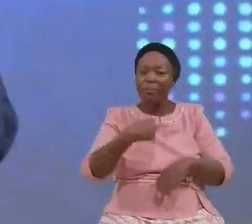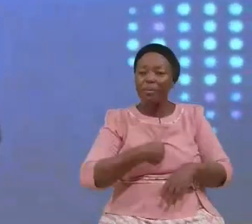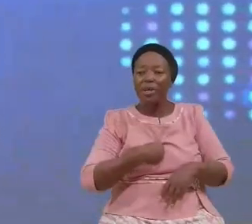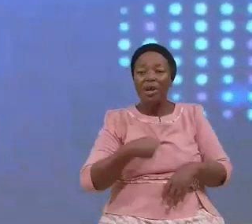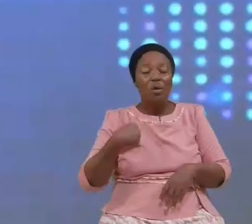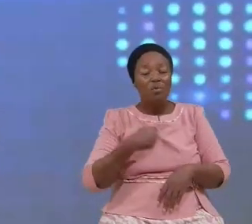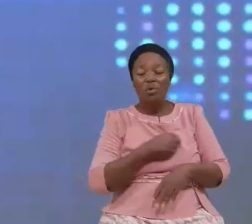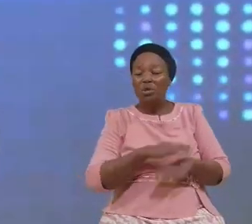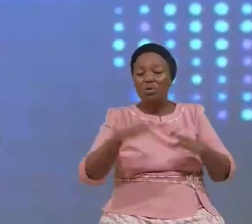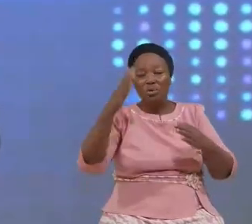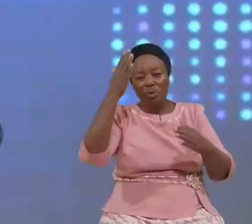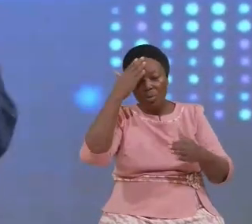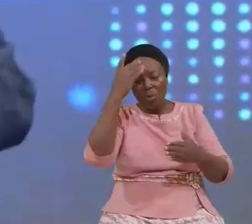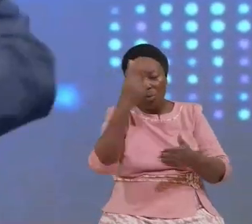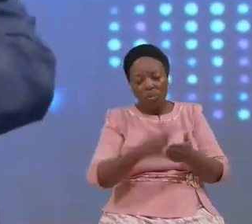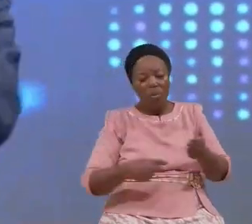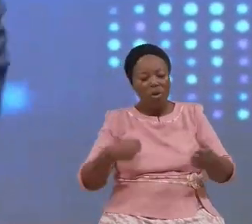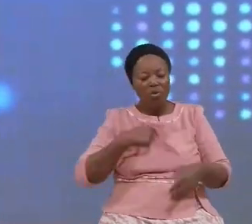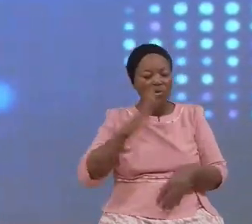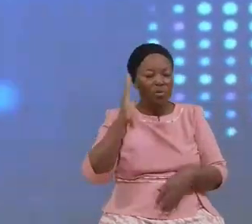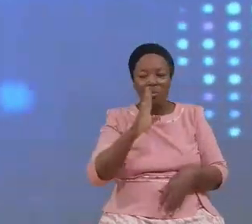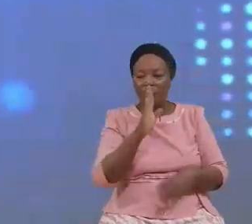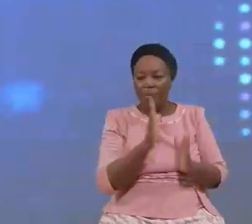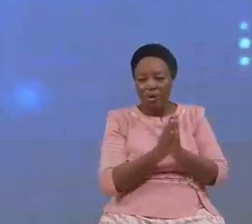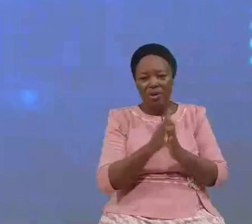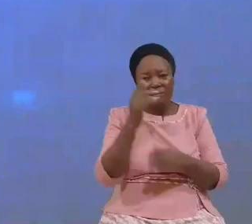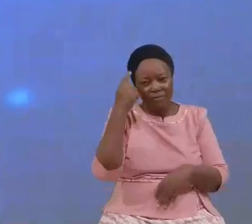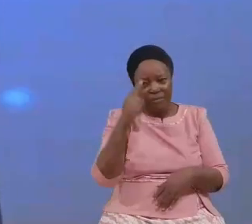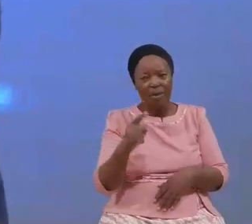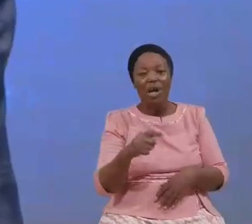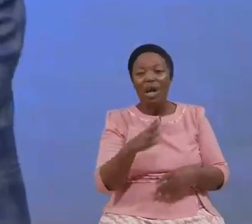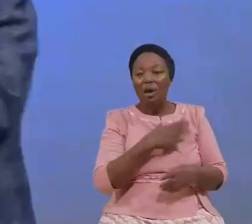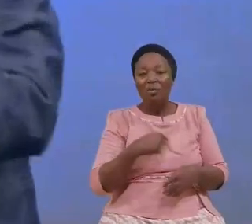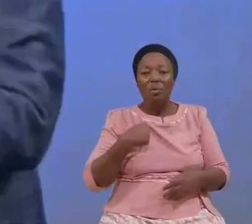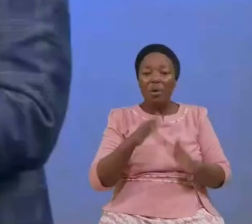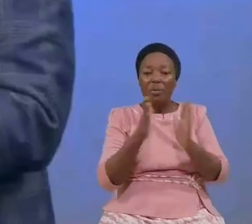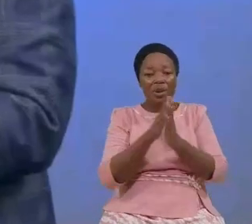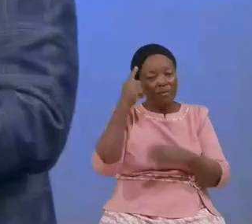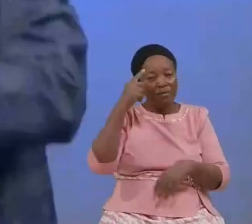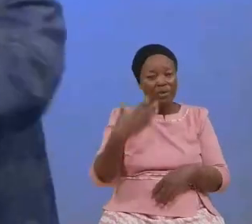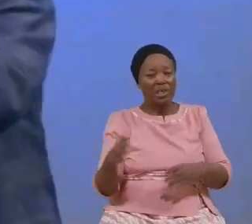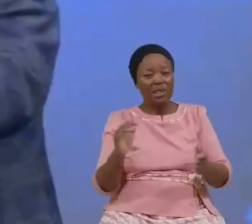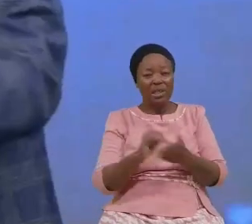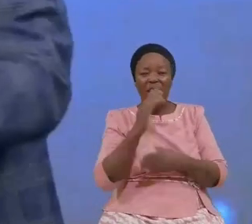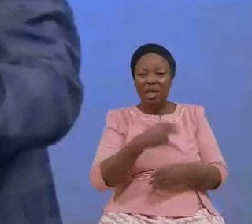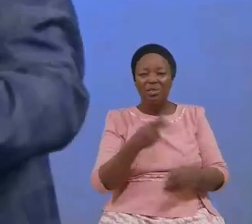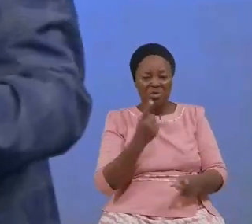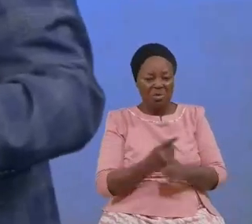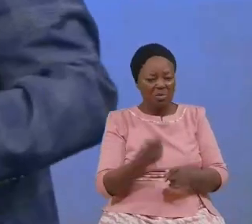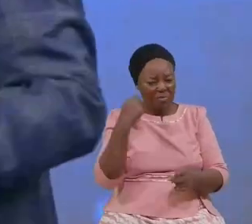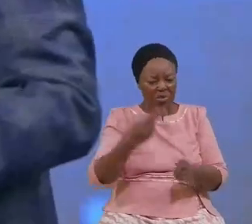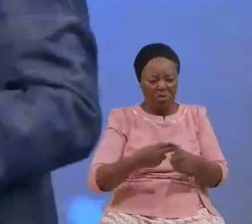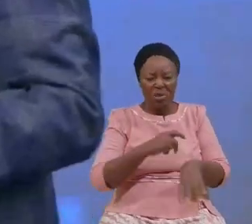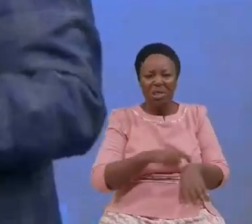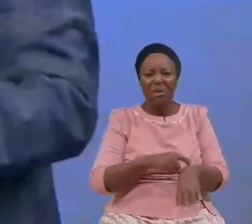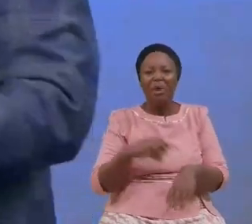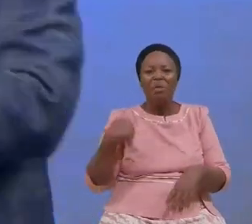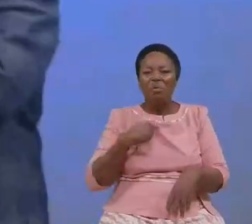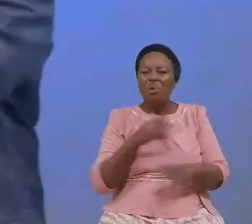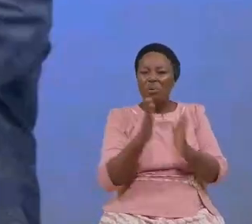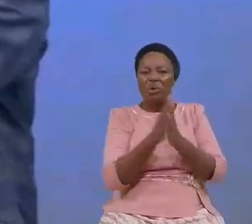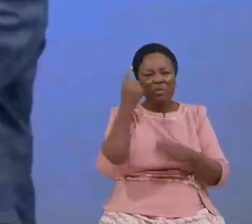il ne sort nous ne savons pas ce qu'il nous faut demander nous prions pour des choses qui sont temporaires nous prions pour des choses